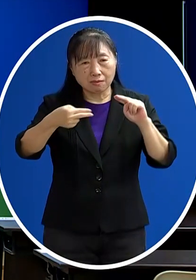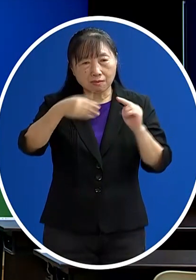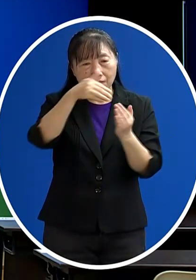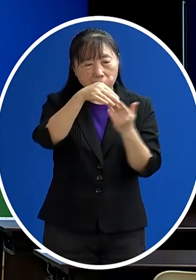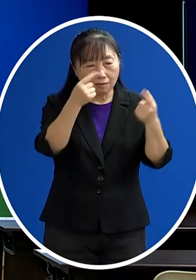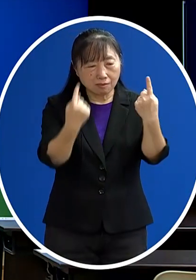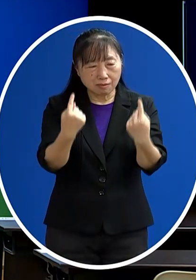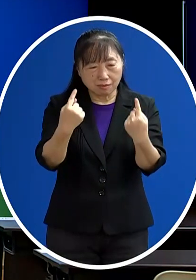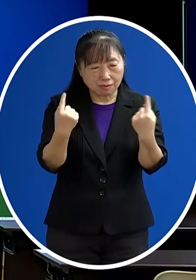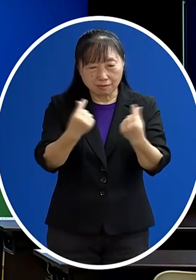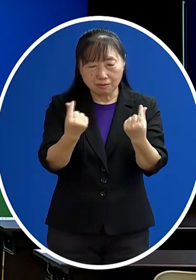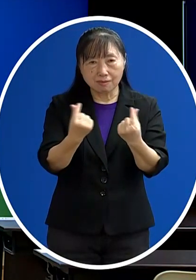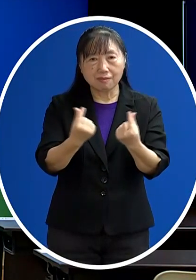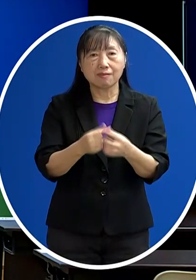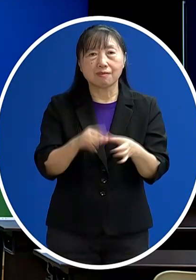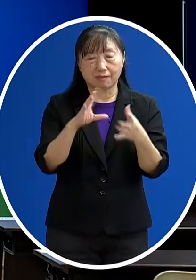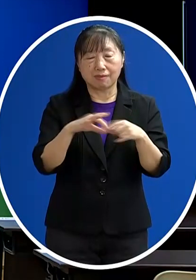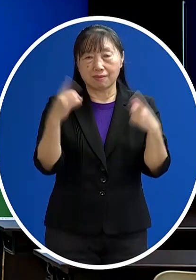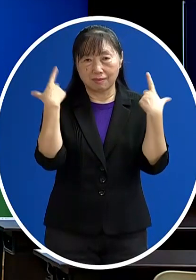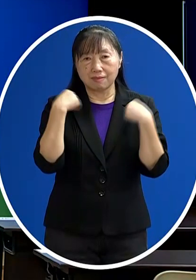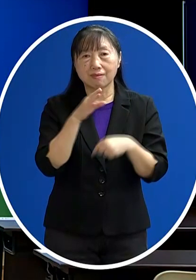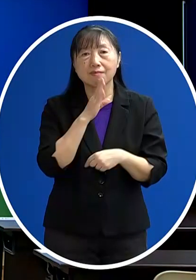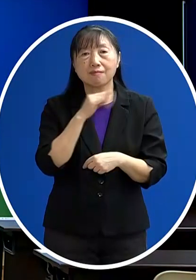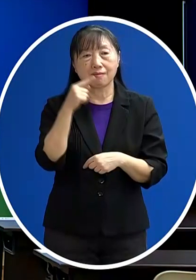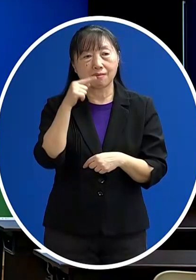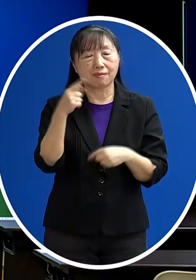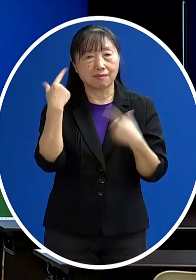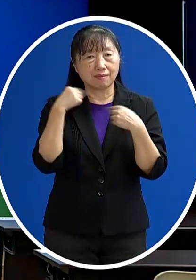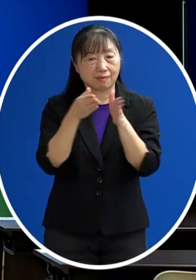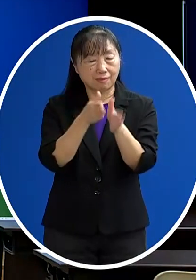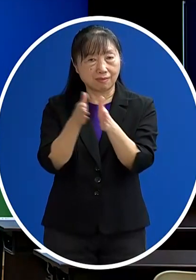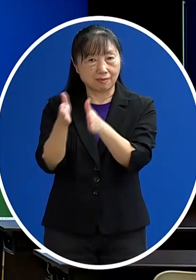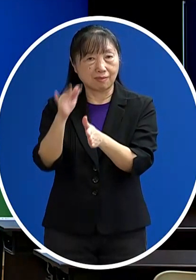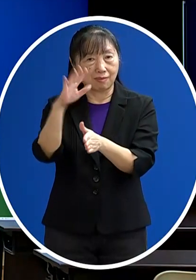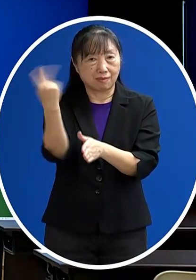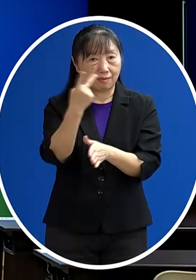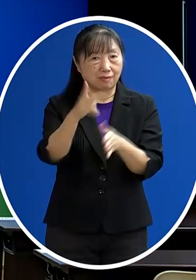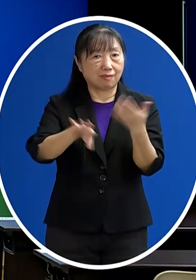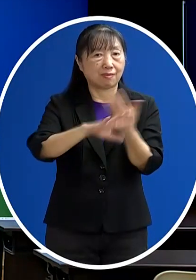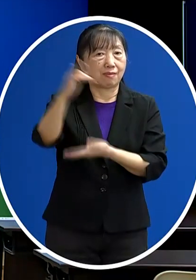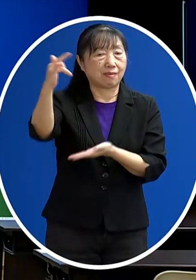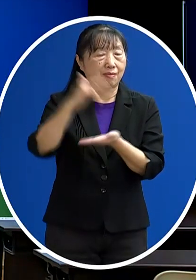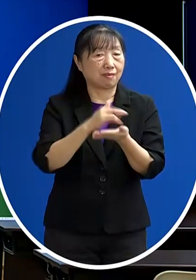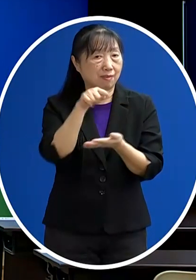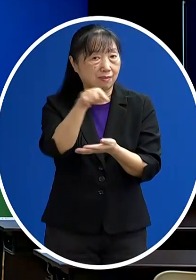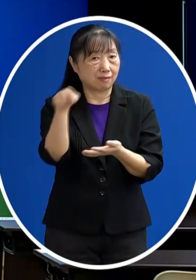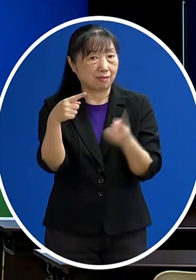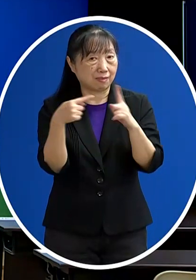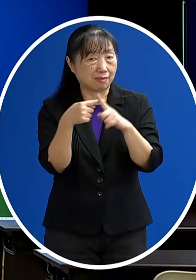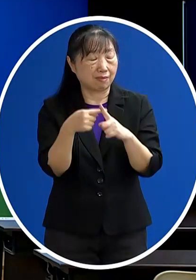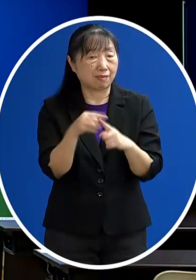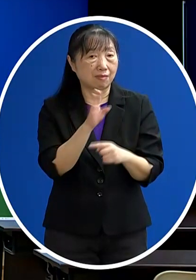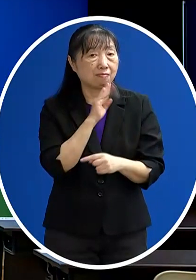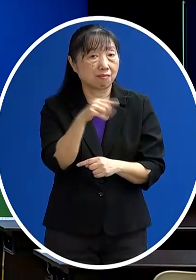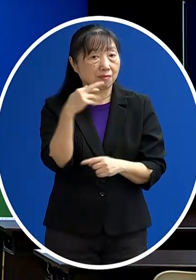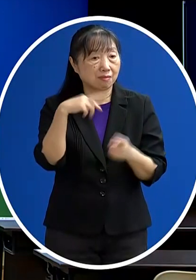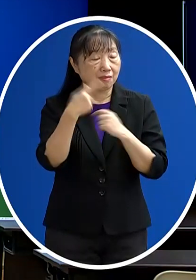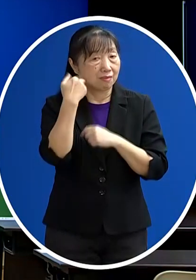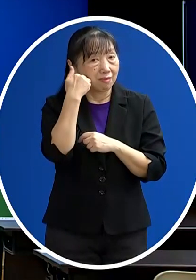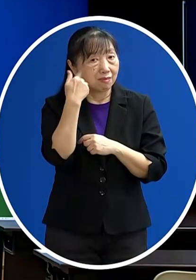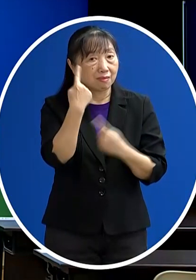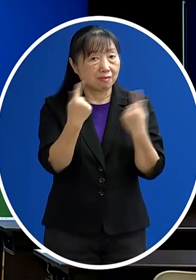我們之前是鎖定中東跟西亞兩個境外移入病例 那想請教一下是和哪個比較類似 那另外一個是